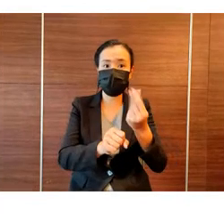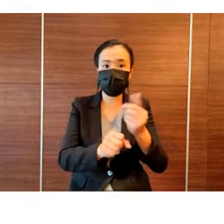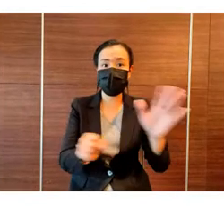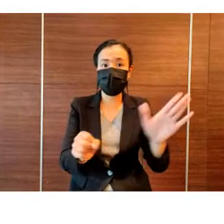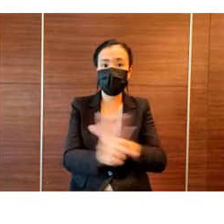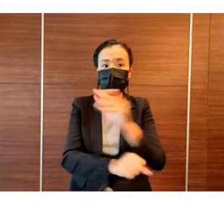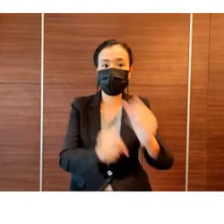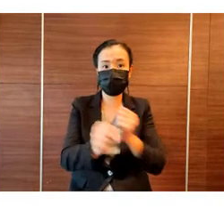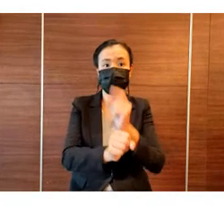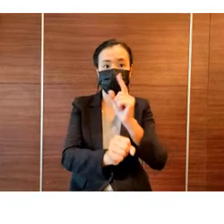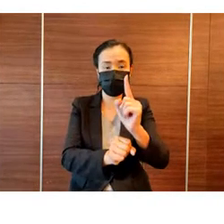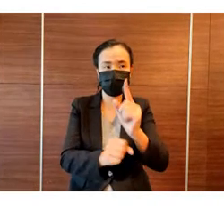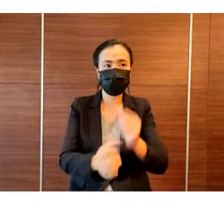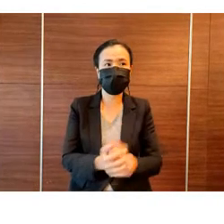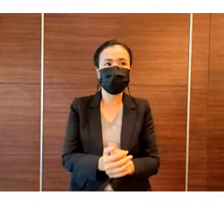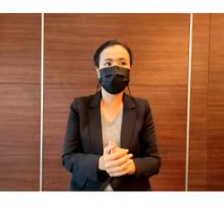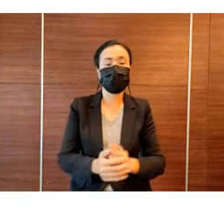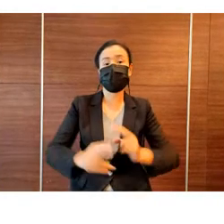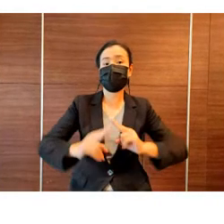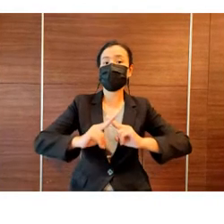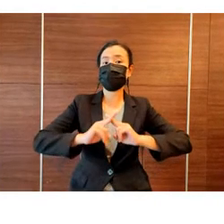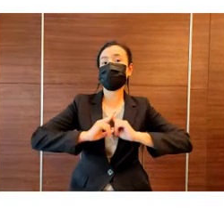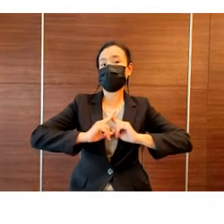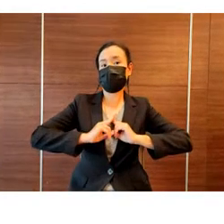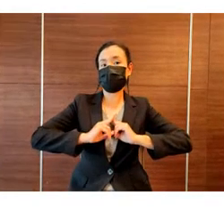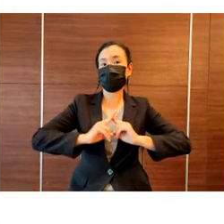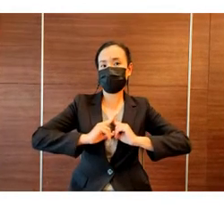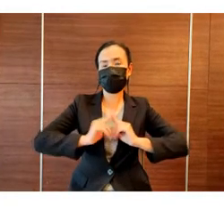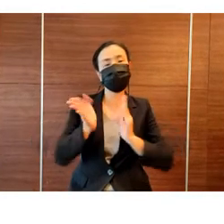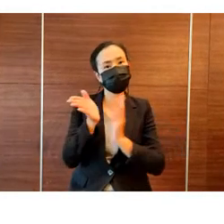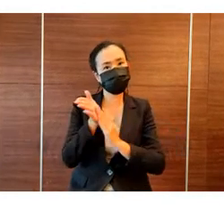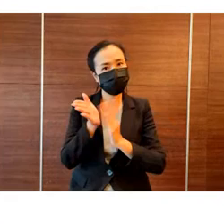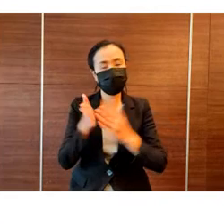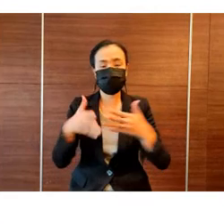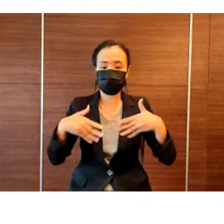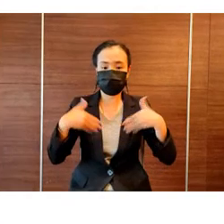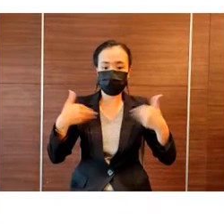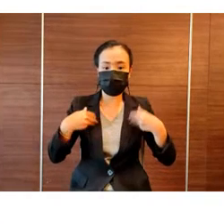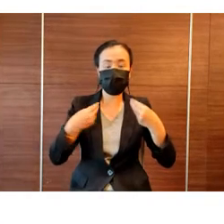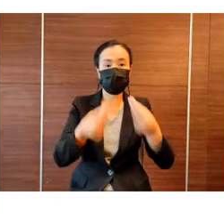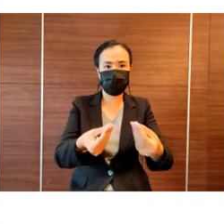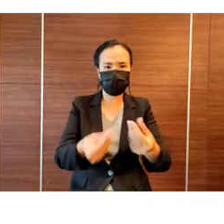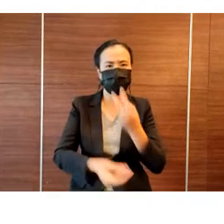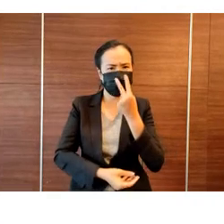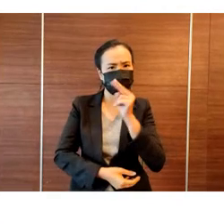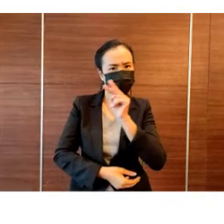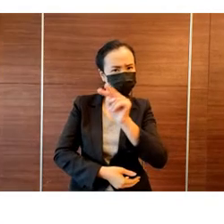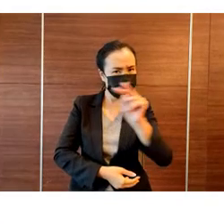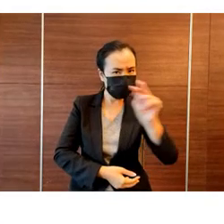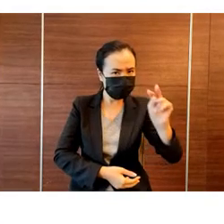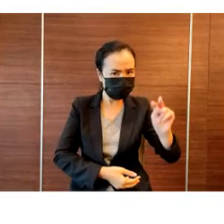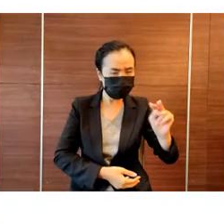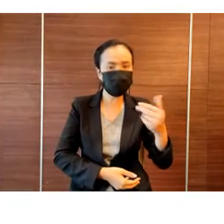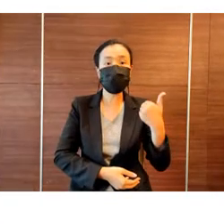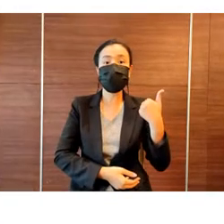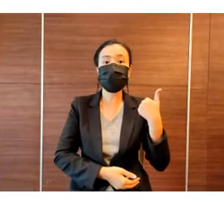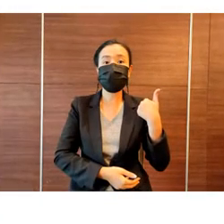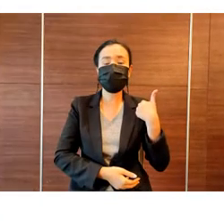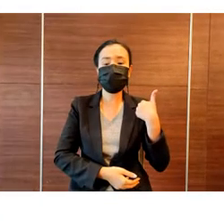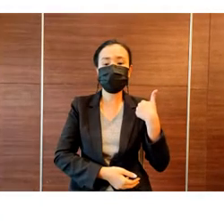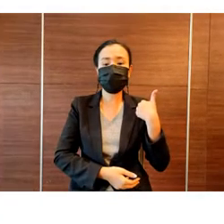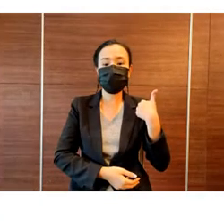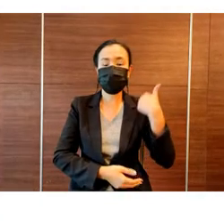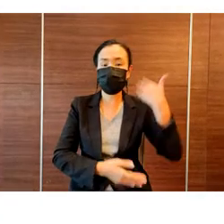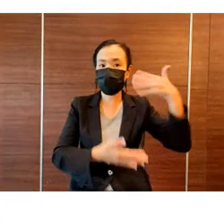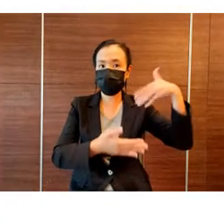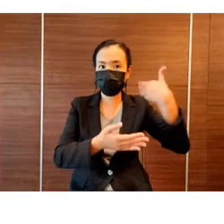1ปีก็จะมีการประกาศตัวมีการชื่นชมยินดีกันเพื่อให้เห็นว่าแต่ละคนเนี่ยมีวันคร